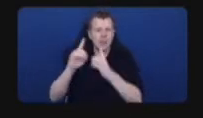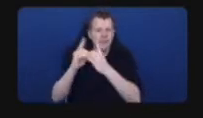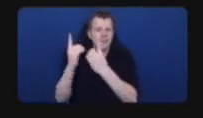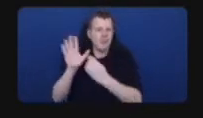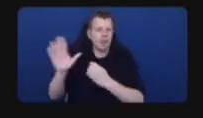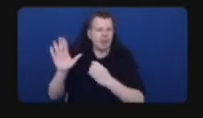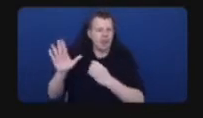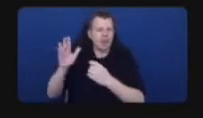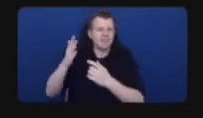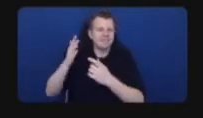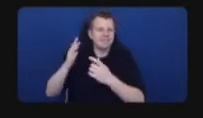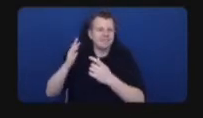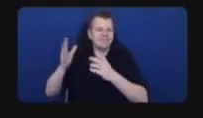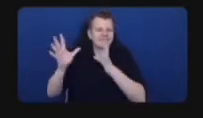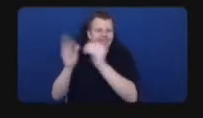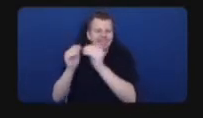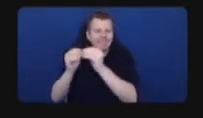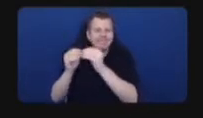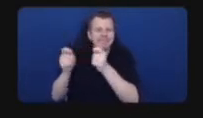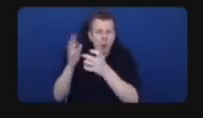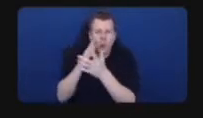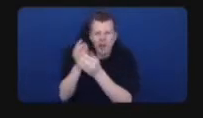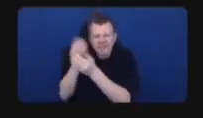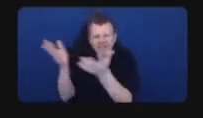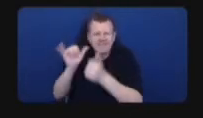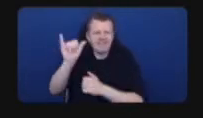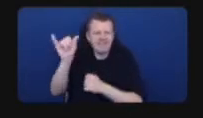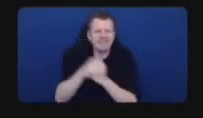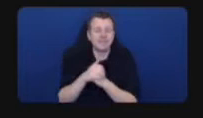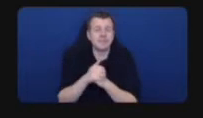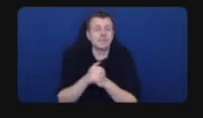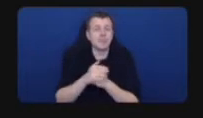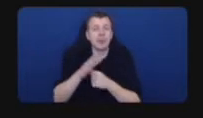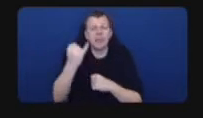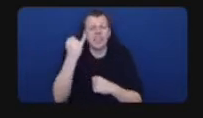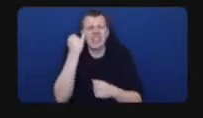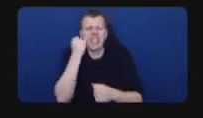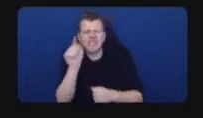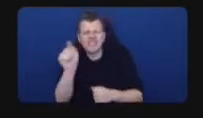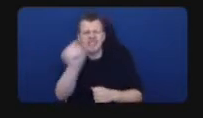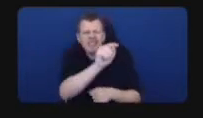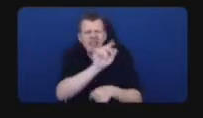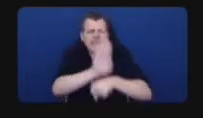新闻稿发布的时候呢，会在费城的社交网上面会提出。